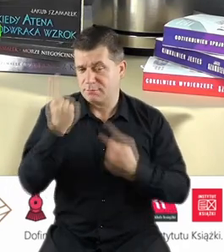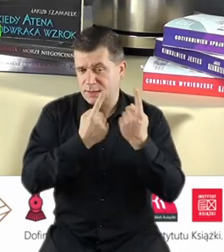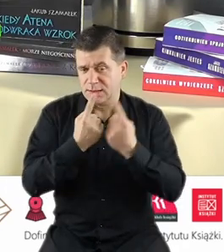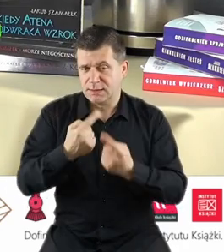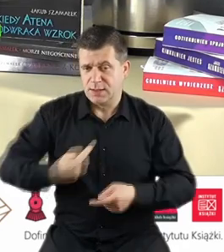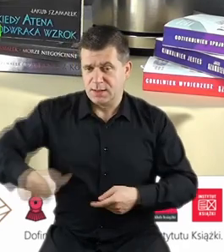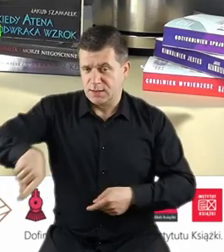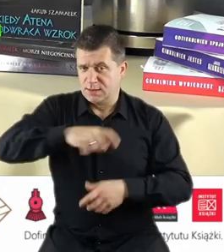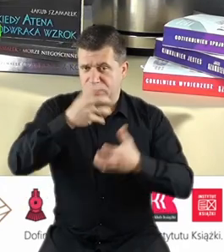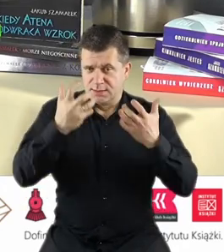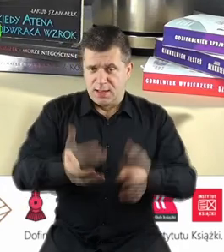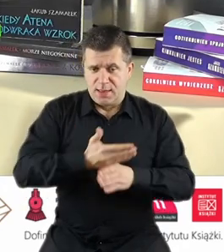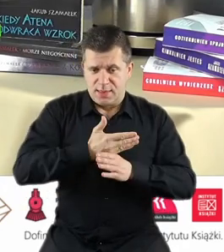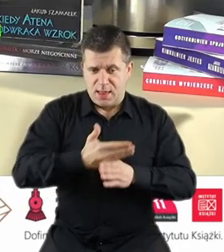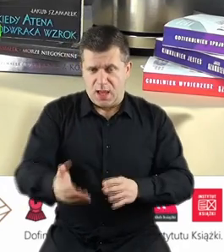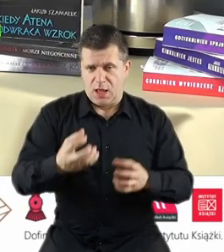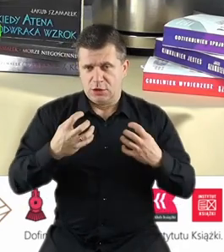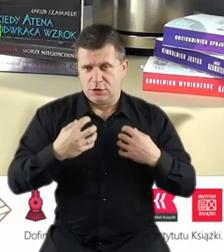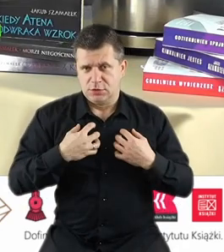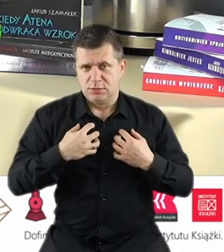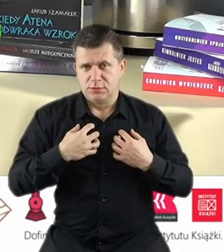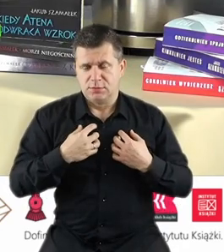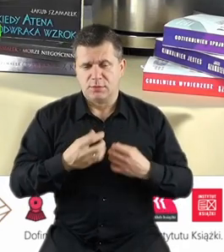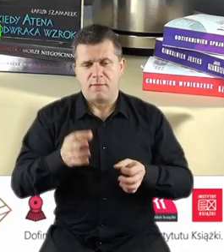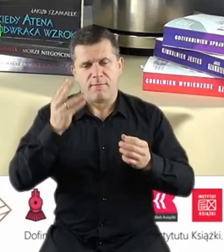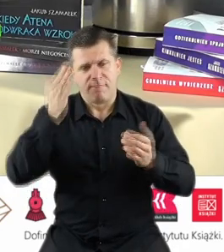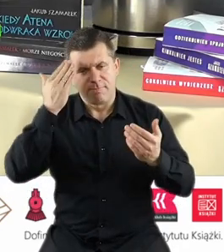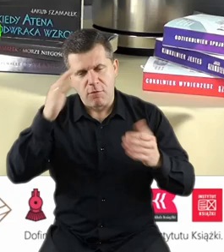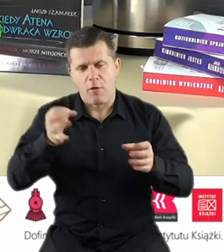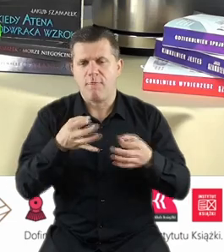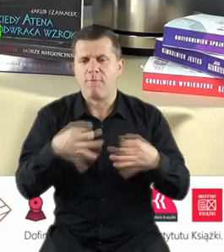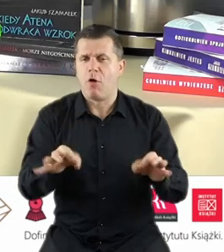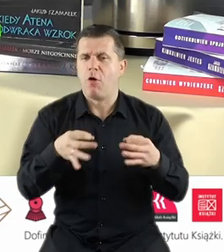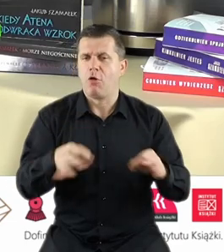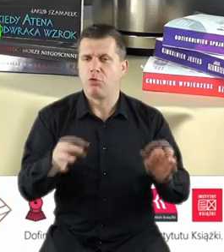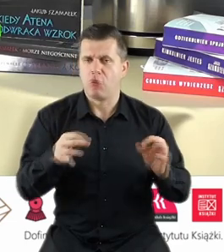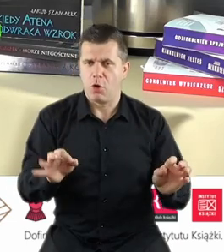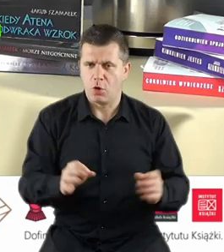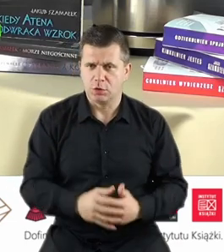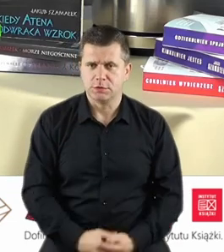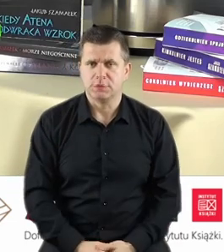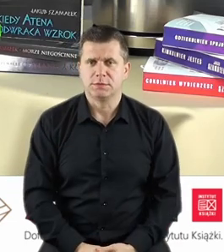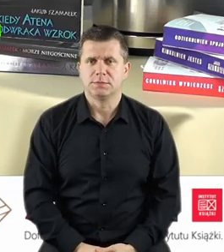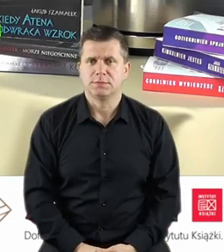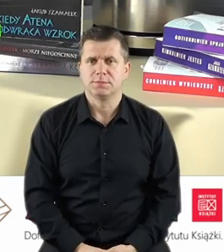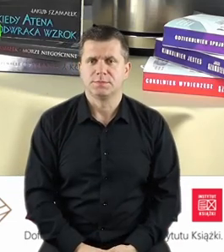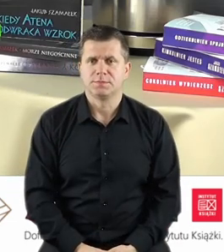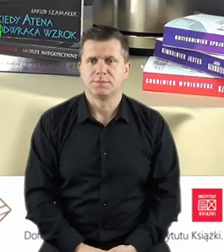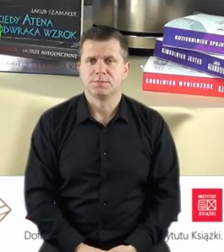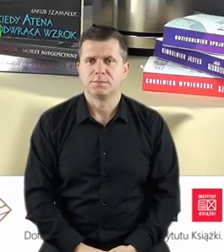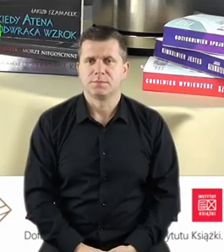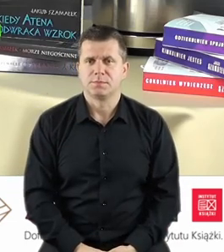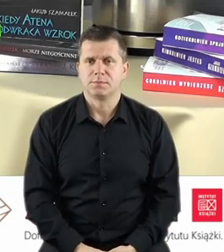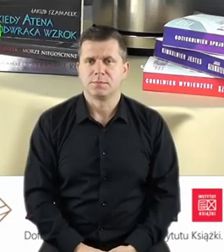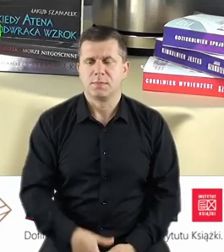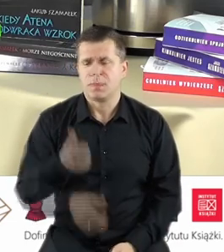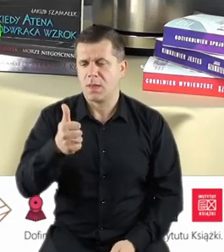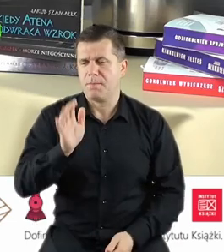chcemy sobie dalej żyć w naszym przywiązaniu do wolności, w ogóle do jakiejś takiej przywiązania do tego, że jednak jednostka ma